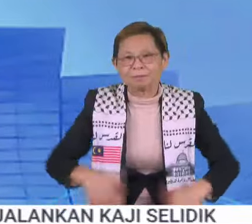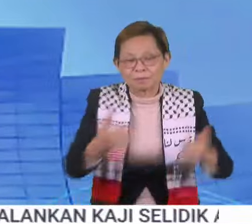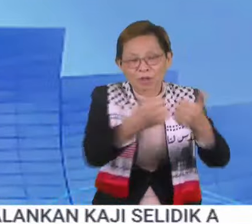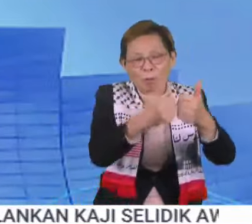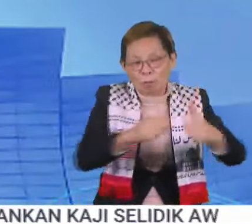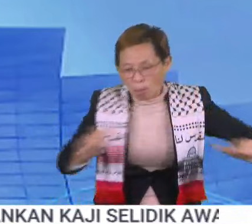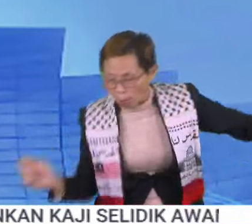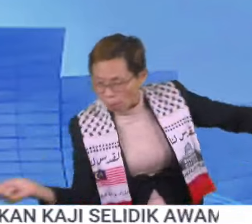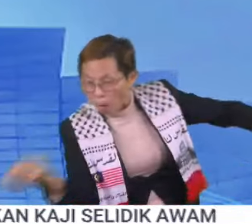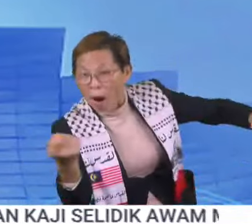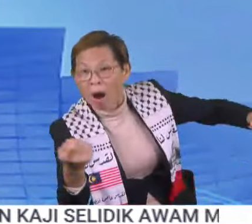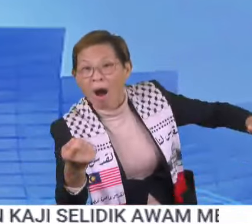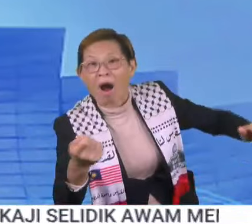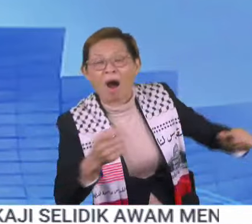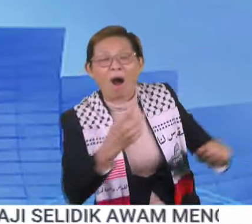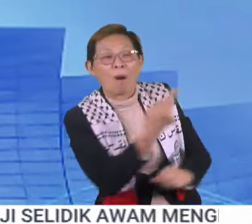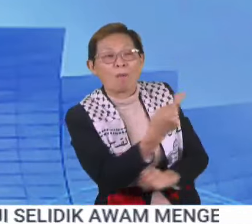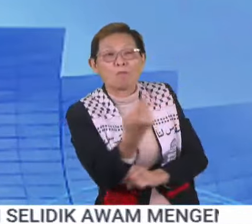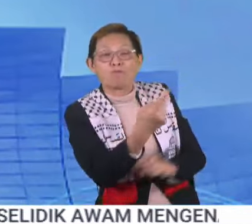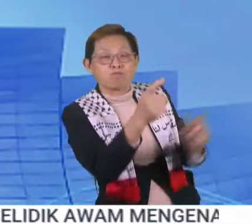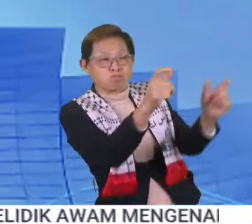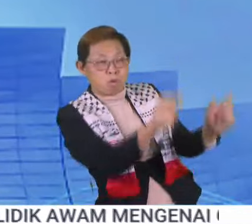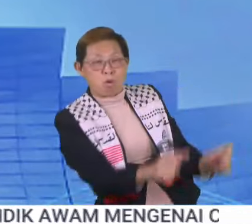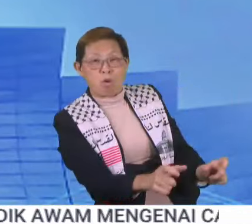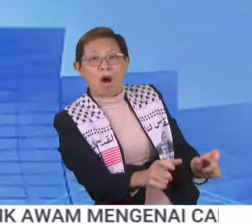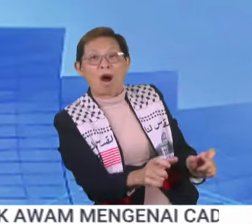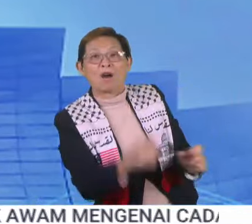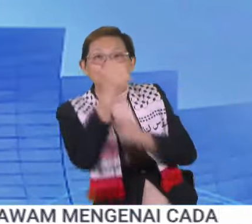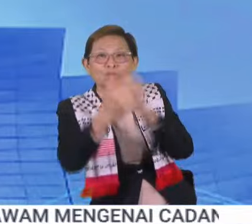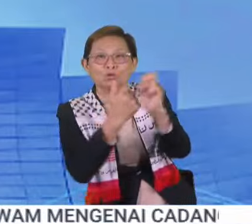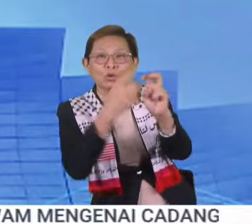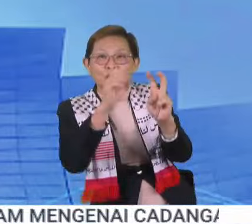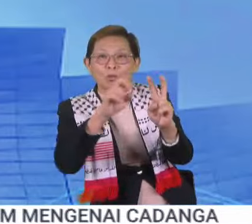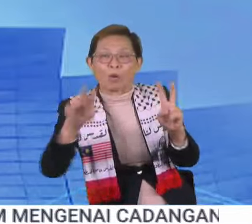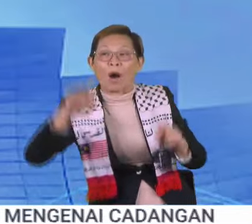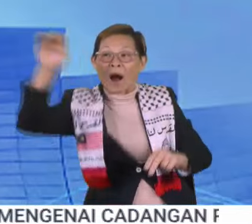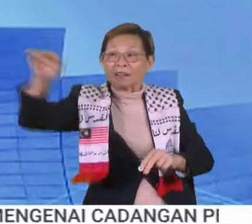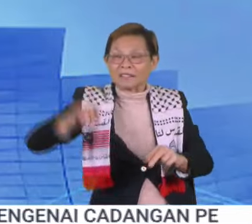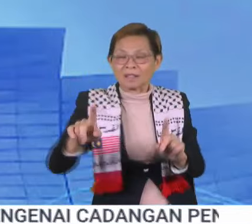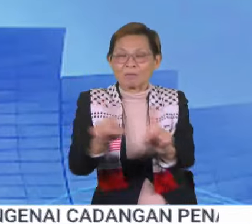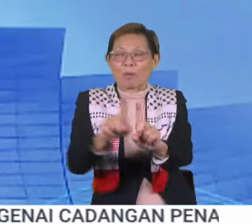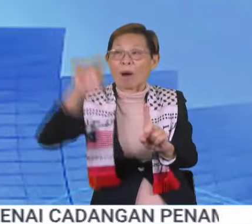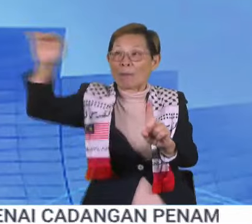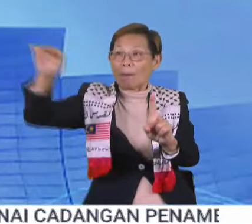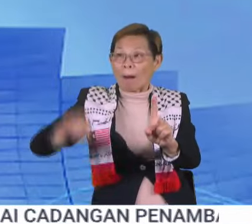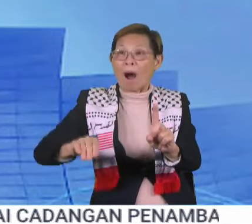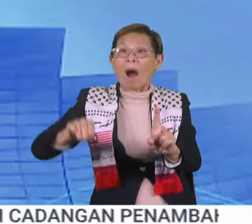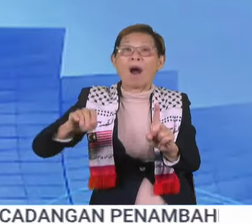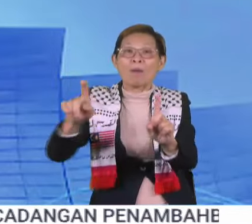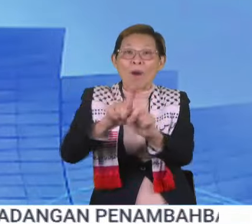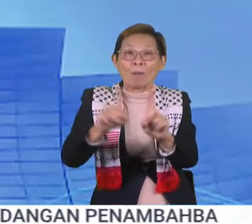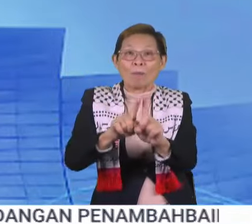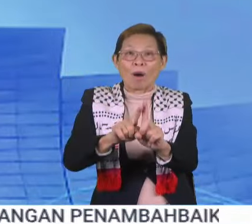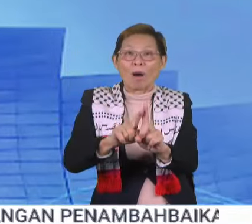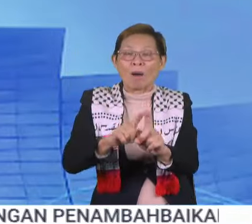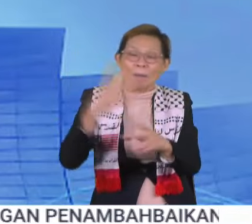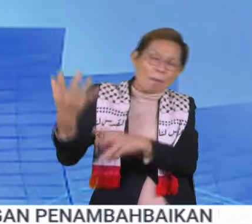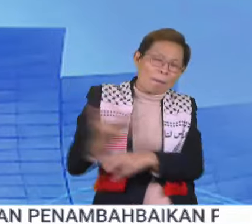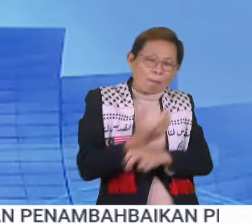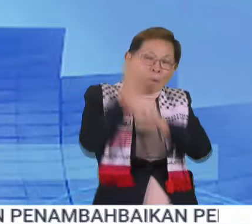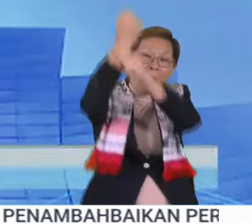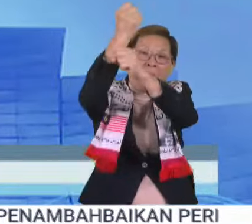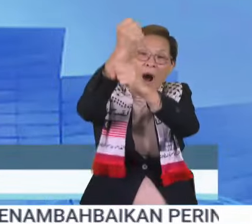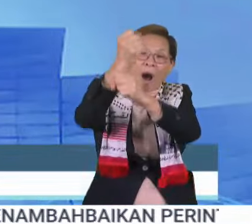Kejohanan squash bergu Asia 2024. Gadingan dua beradik, Aifa Azman, Aira Azman, menepati ramalan bergelar juara